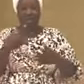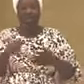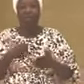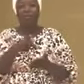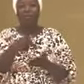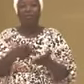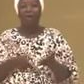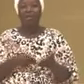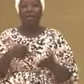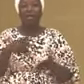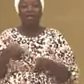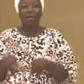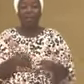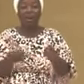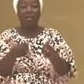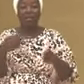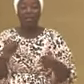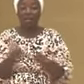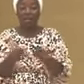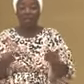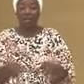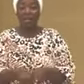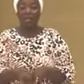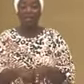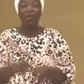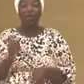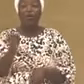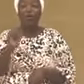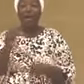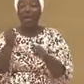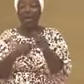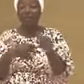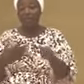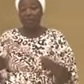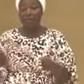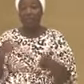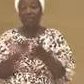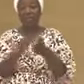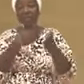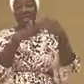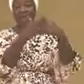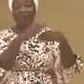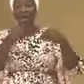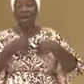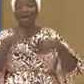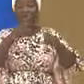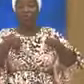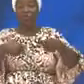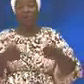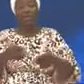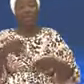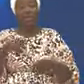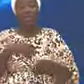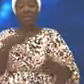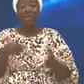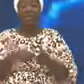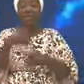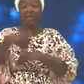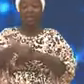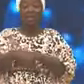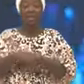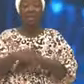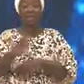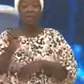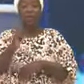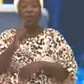sentier des lieux au tout ce que le ciel a pour but ce soir où ça